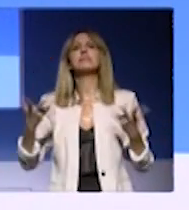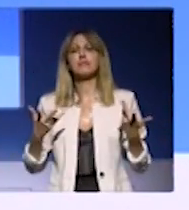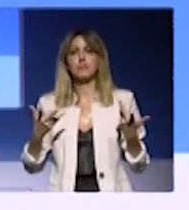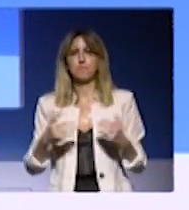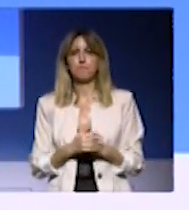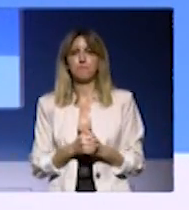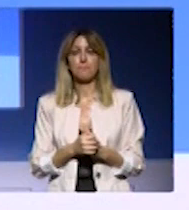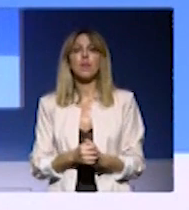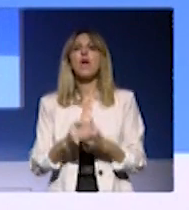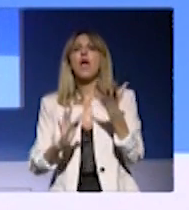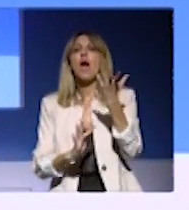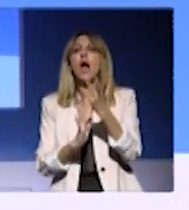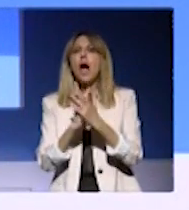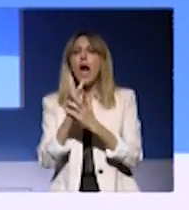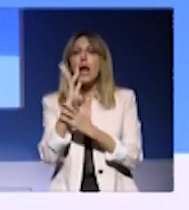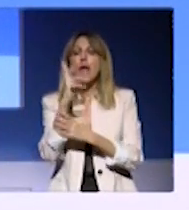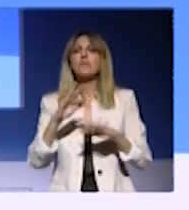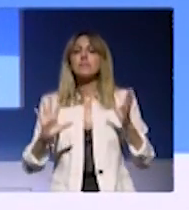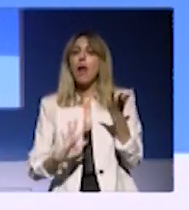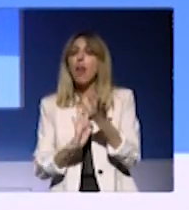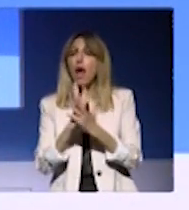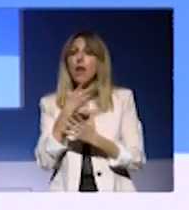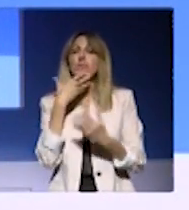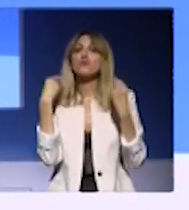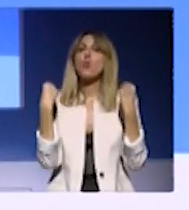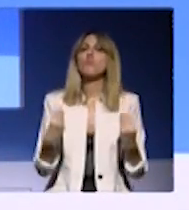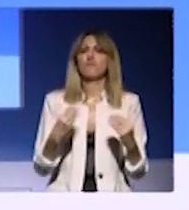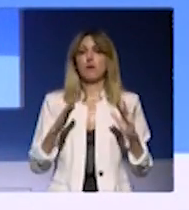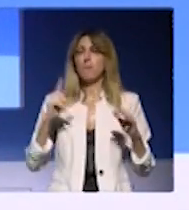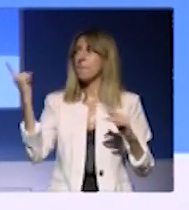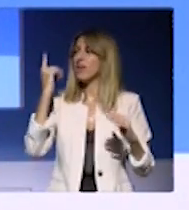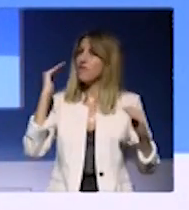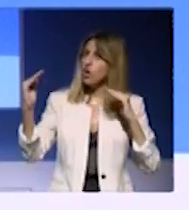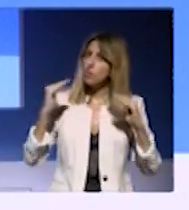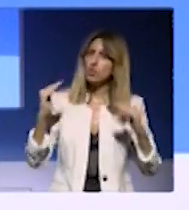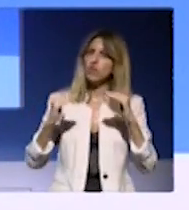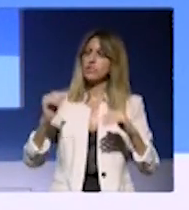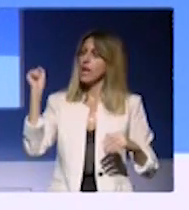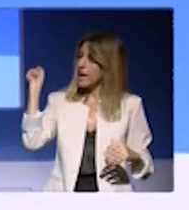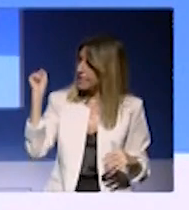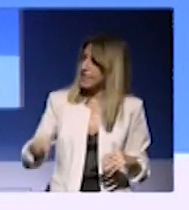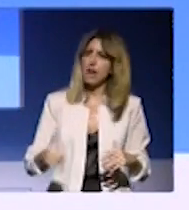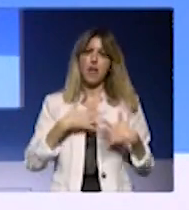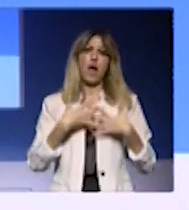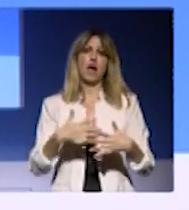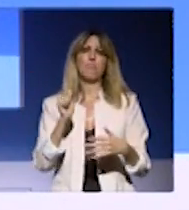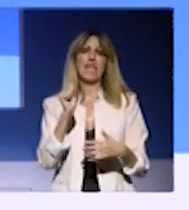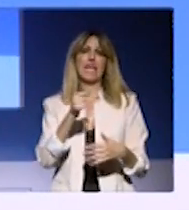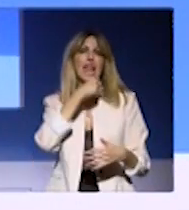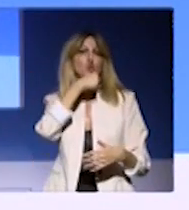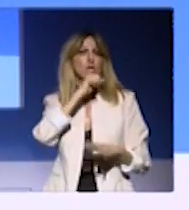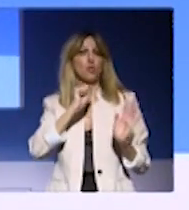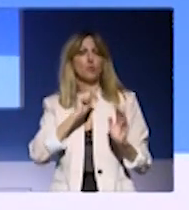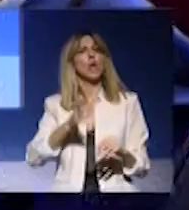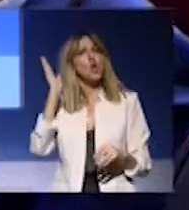βιώσιμη ανάπτυξη, στην προστασία του περιβάλλοντος, η οποία, ναι, αγαπητέ Αχιλλέα, μπορεί να συμβαδίζει και πρέπει να συμβαδίζει με την ανάπτυξη.